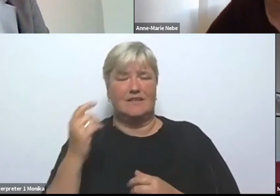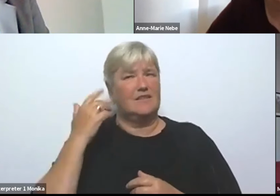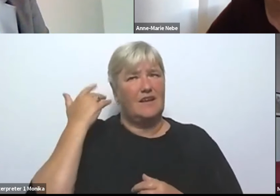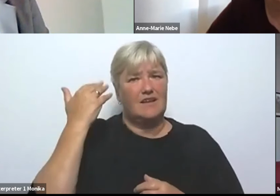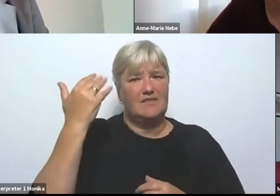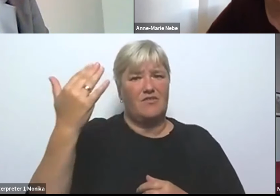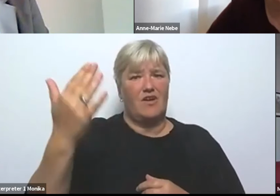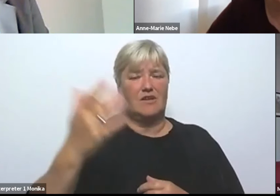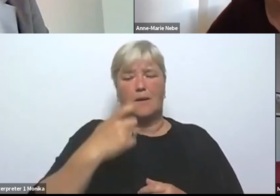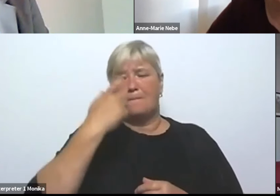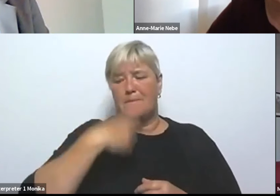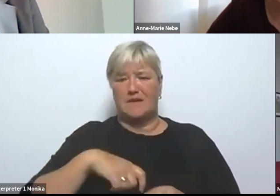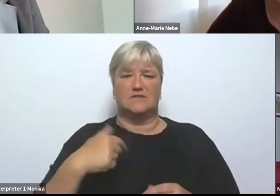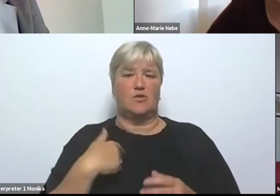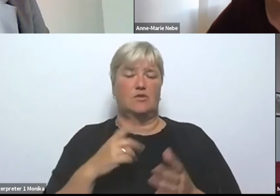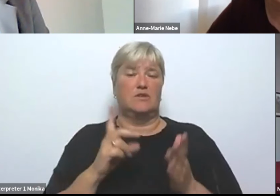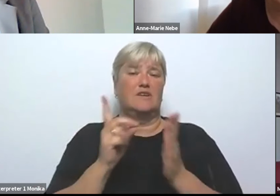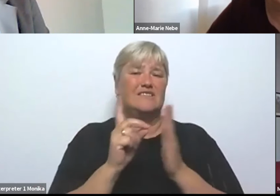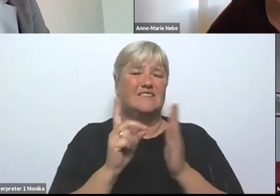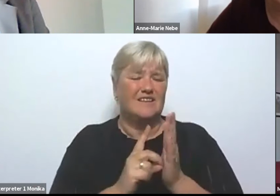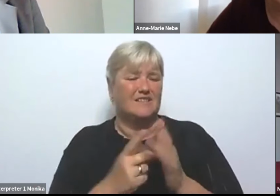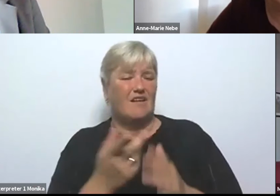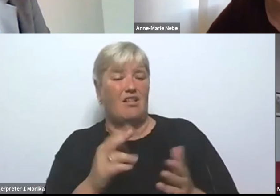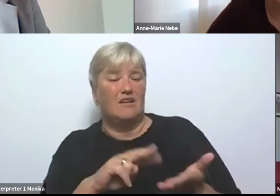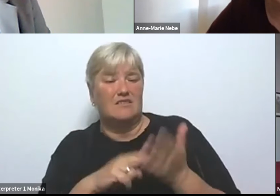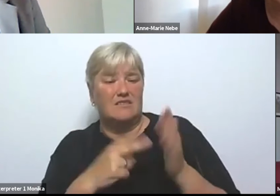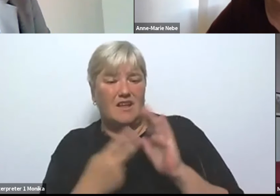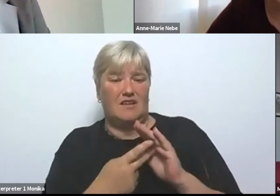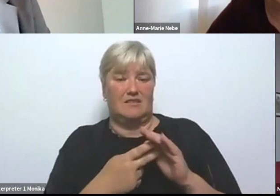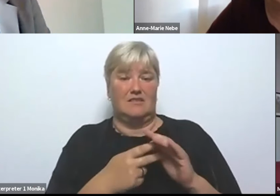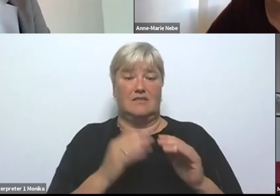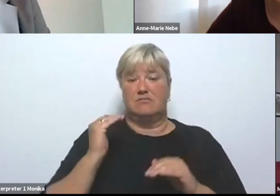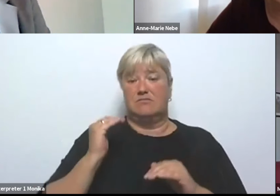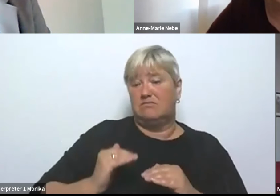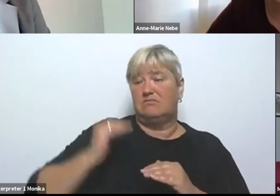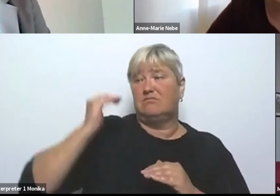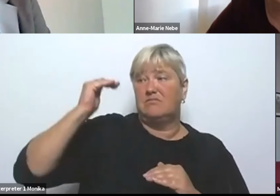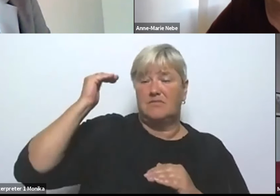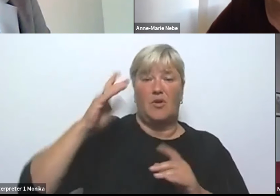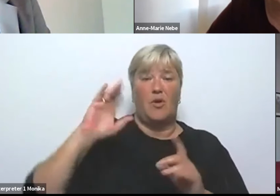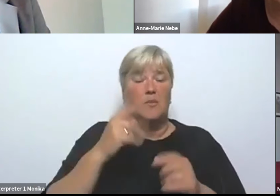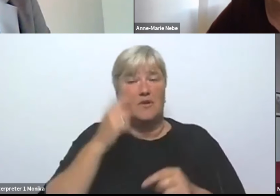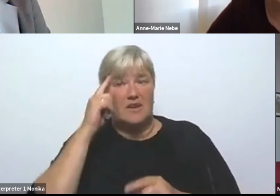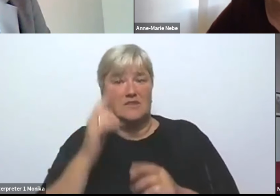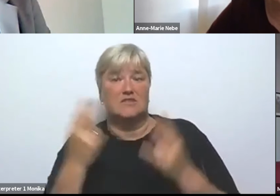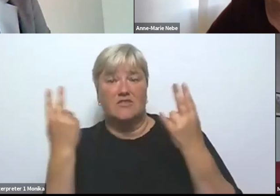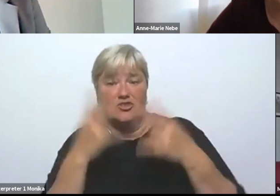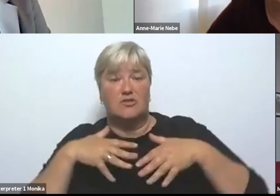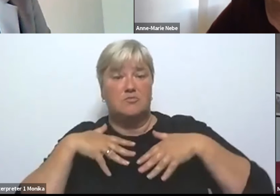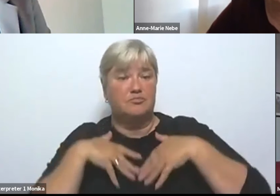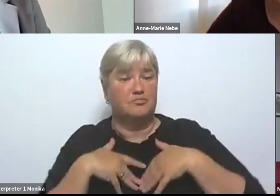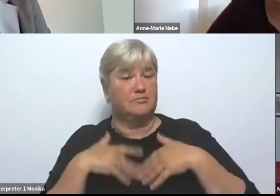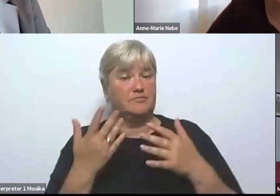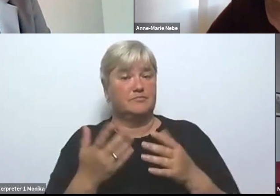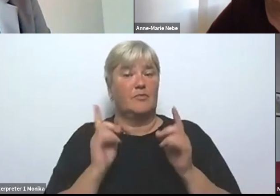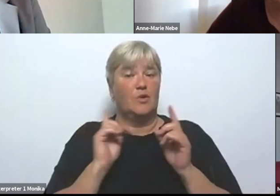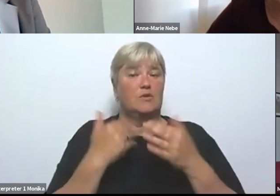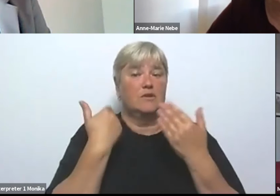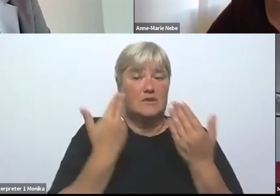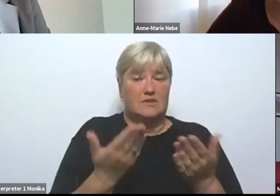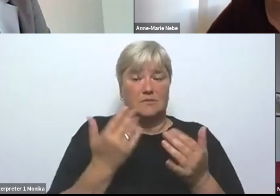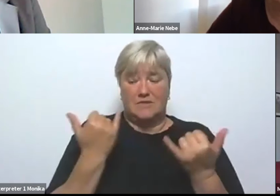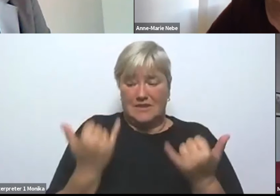seine persönlichen Herausforderungen mit digitaler Technik haben, egal auf welchem Level. Und das geht dann, und dann haben wir ja tatsächlich ja Leute, die das ja